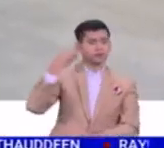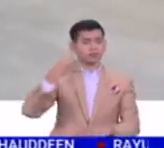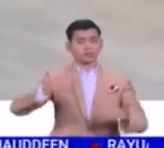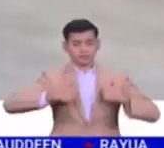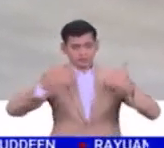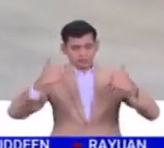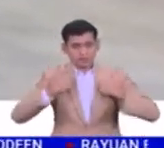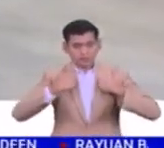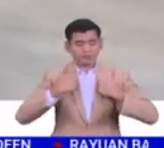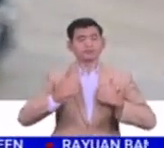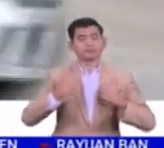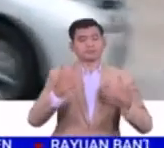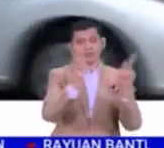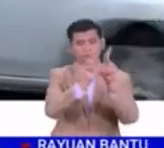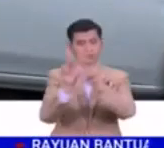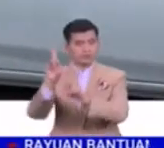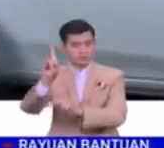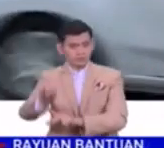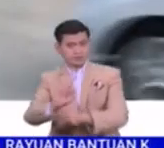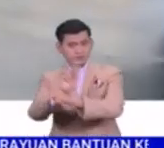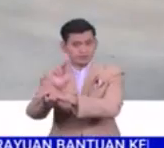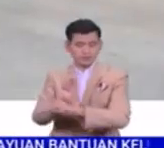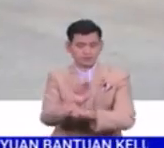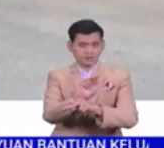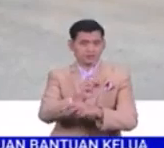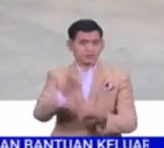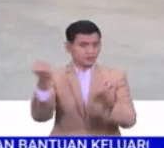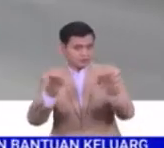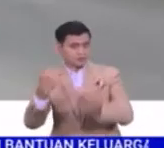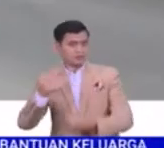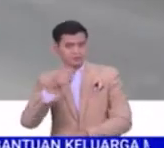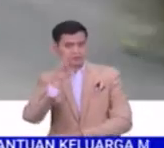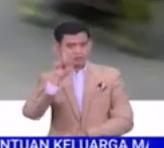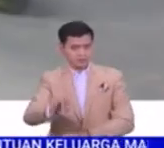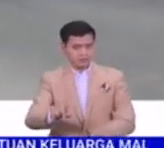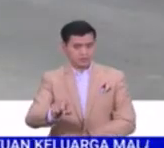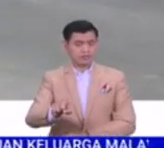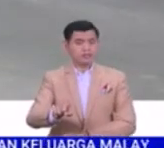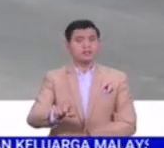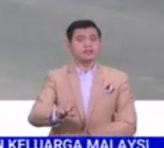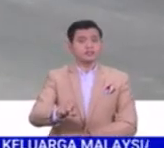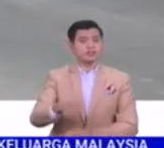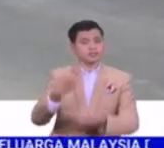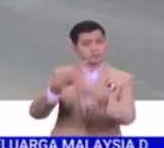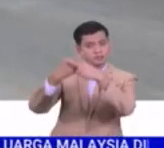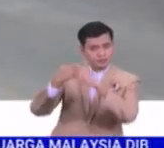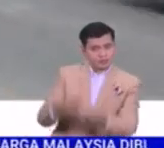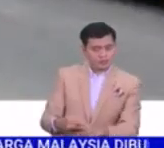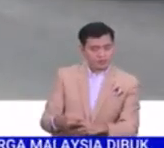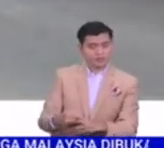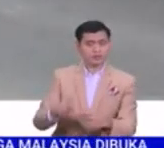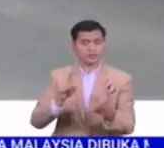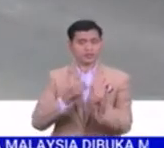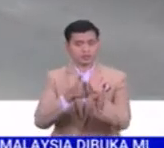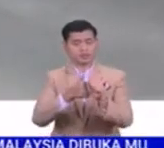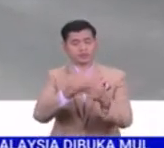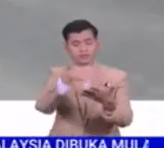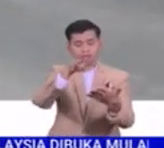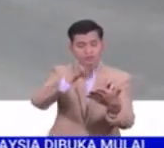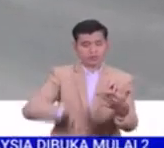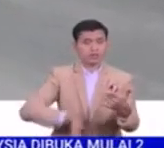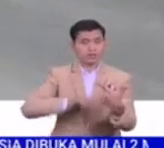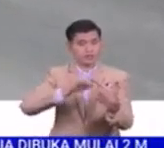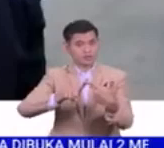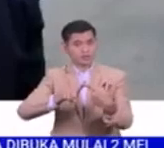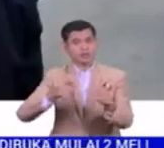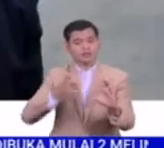kena jaga dari segi kata kenderaan kita sendiri. Kenalah kata kena servis mengikut jadual, pastikan minyak penuh baru kita